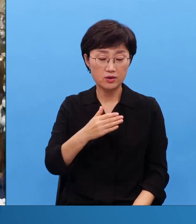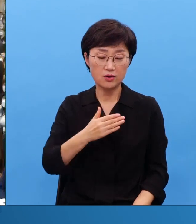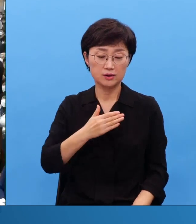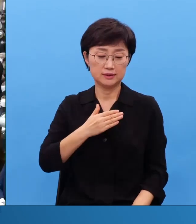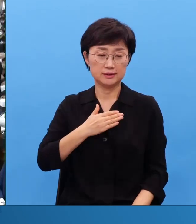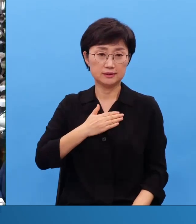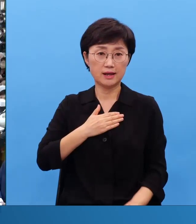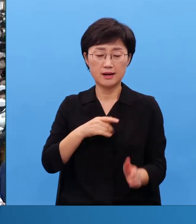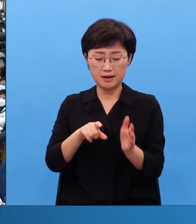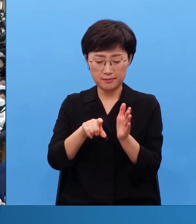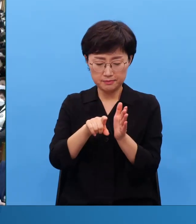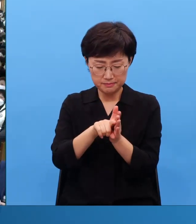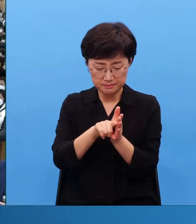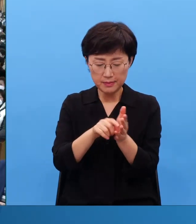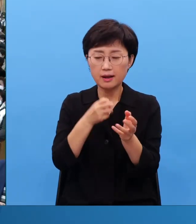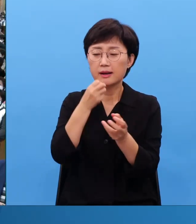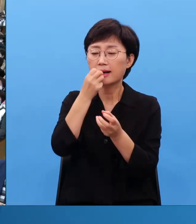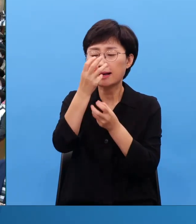이것이